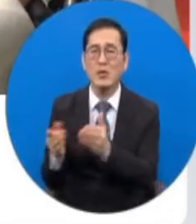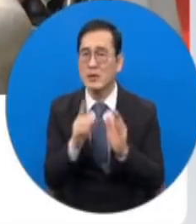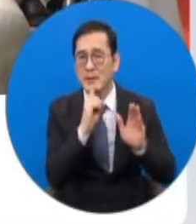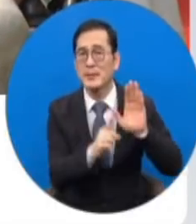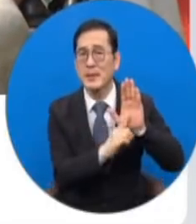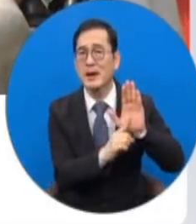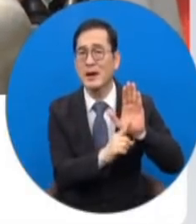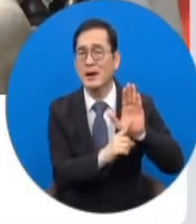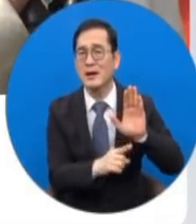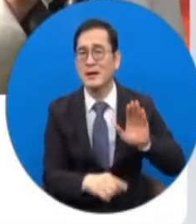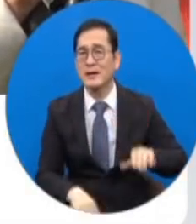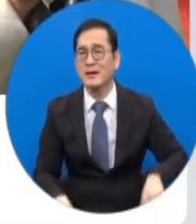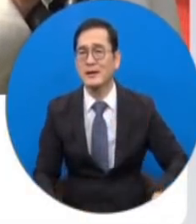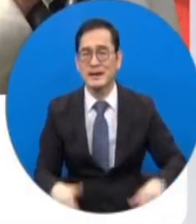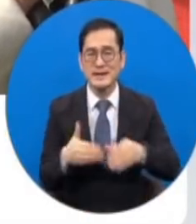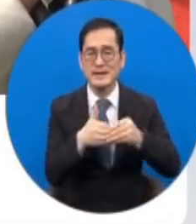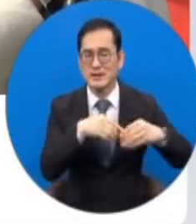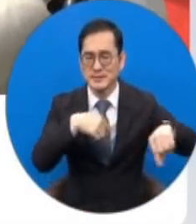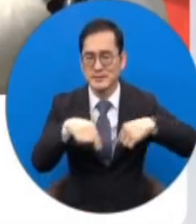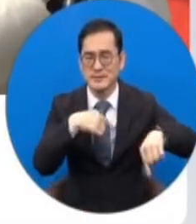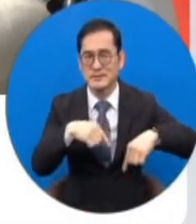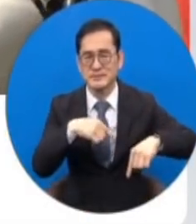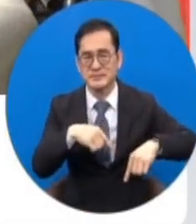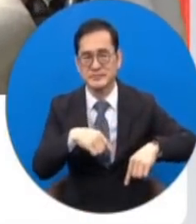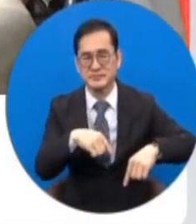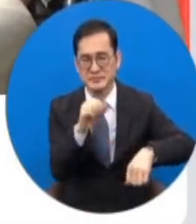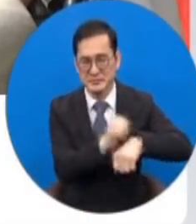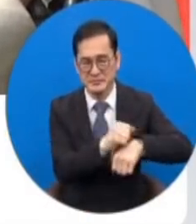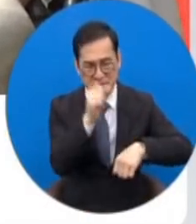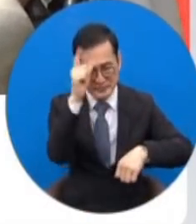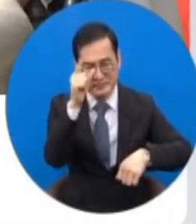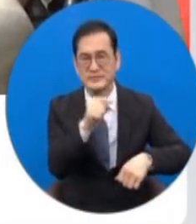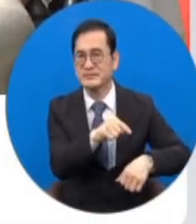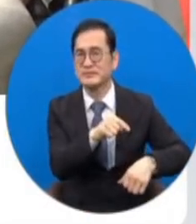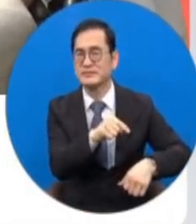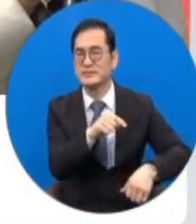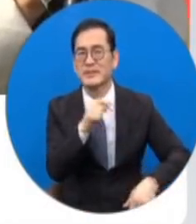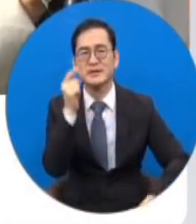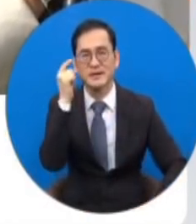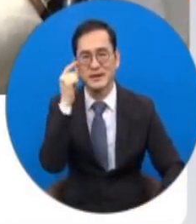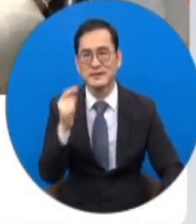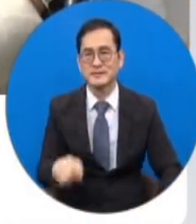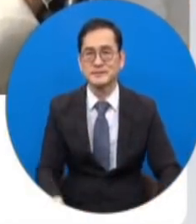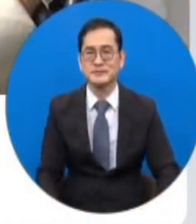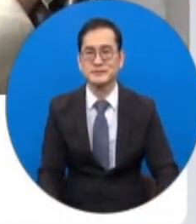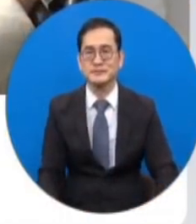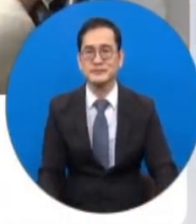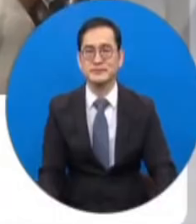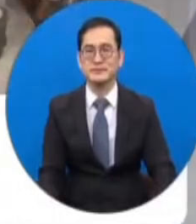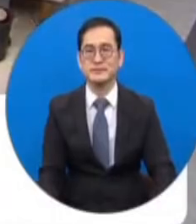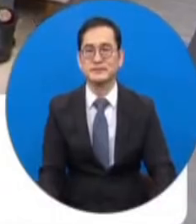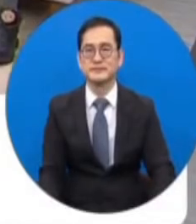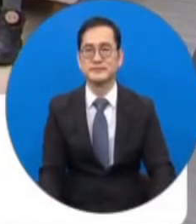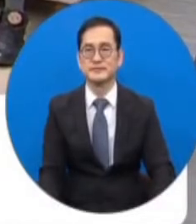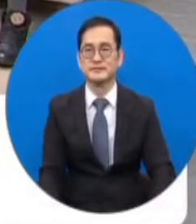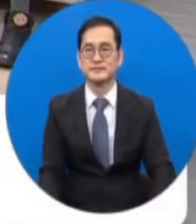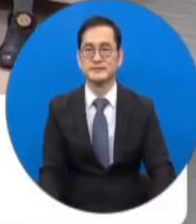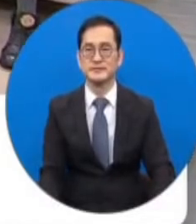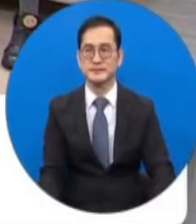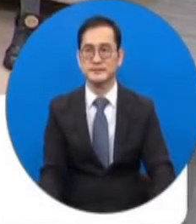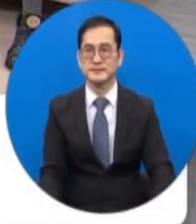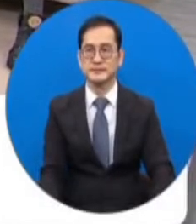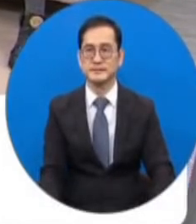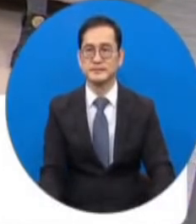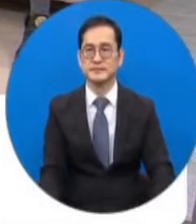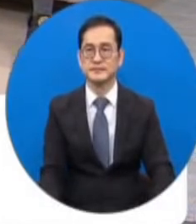여기에서 리더의 모습과 자지를 판단하실 지도 라고 저는 생각합니다 이제 얘기를 듣다보면 은 기승전